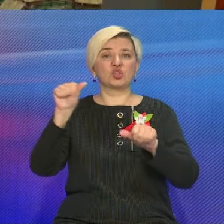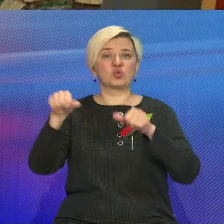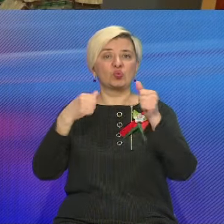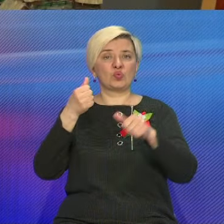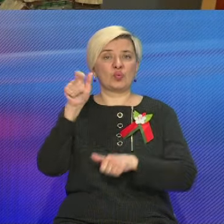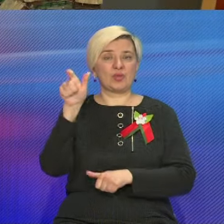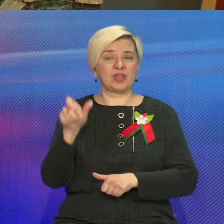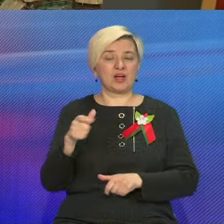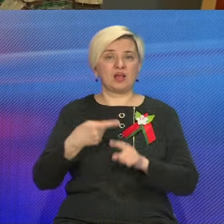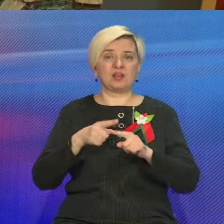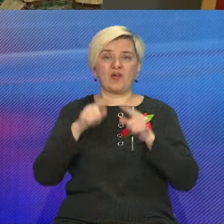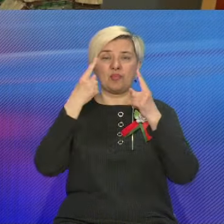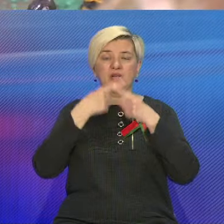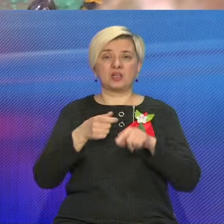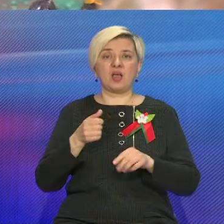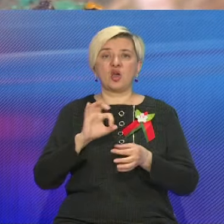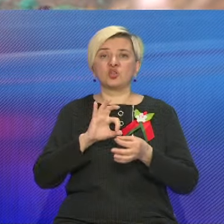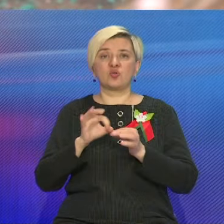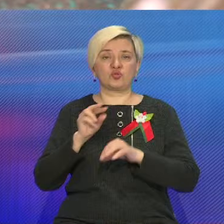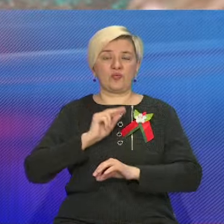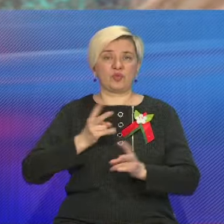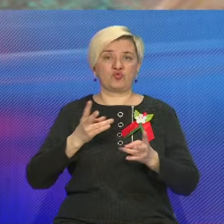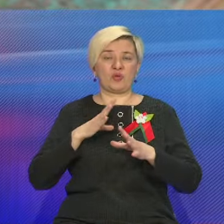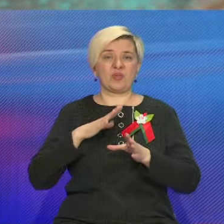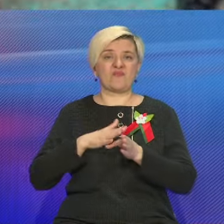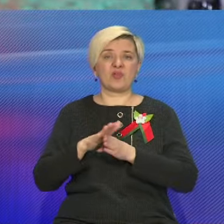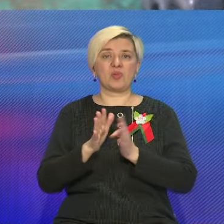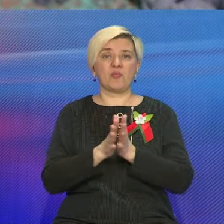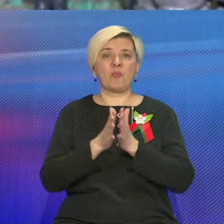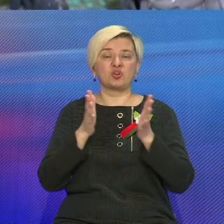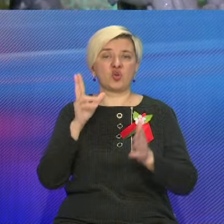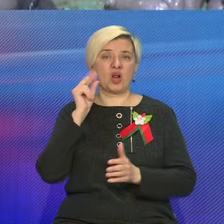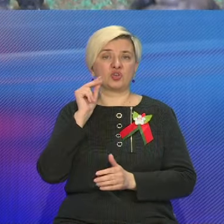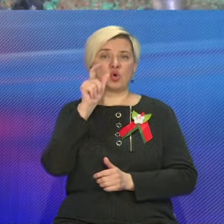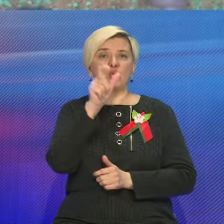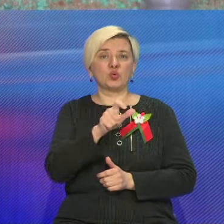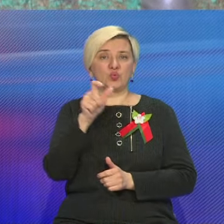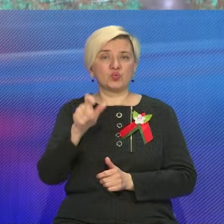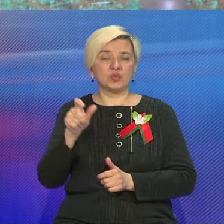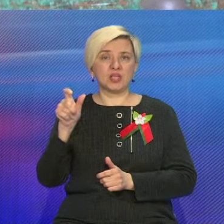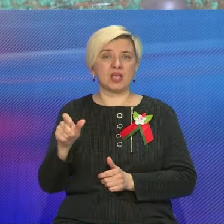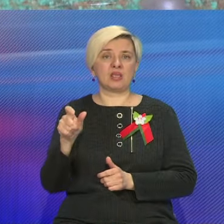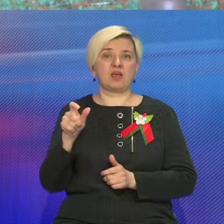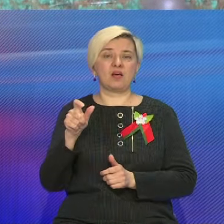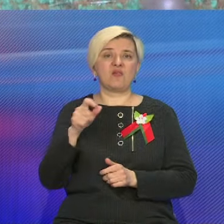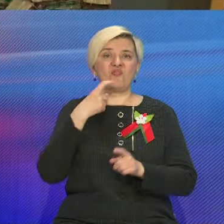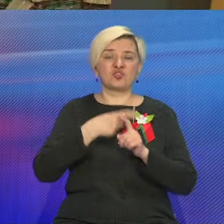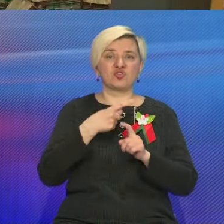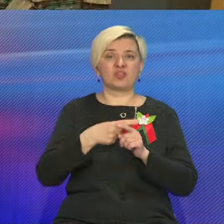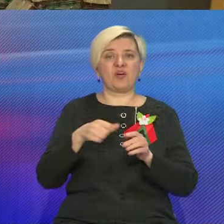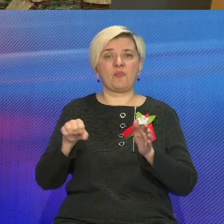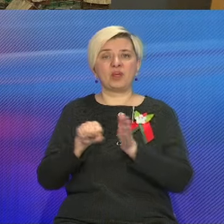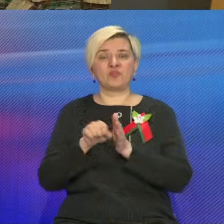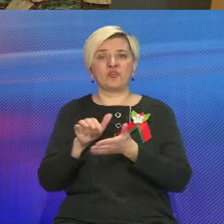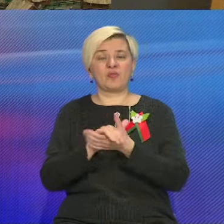работа. Надо было выполнить большое количество людей, фашистов и погибшего мирного населения, которое